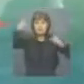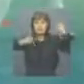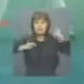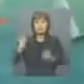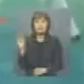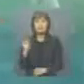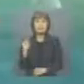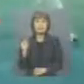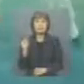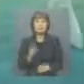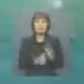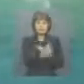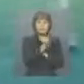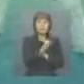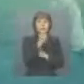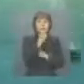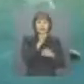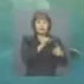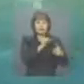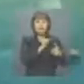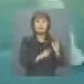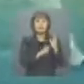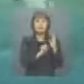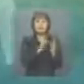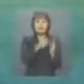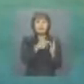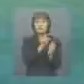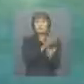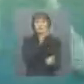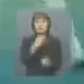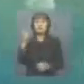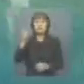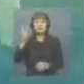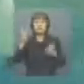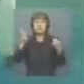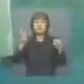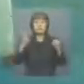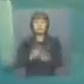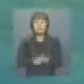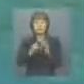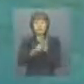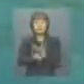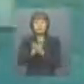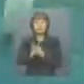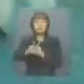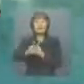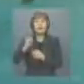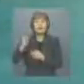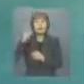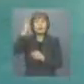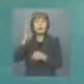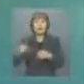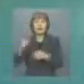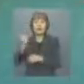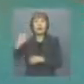นะณัฐพรคุตนันจากสมุทรปราการไป16-10คะแนนส่วนรุ่น73กิโลกรัมชายปวรัตน์ตุ้มสุวรรณจากอ่างทองก็เอาชน